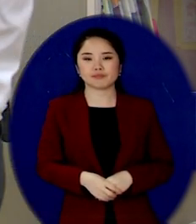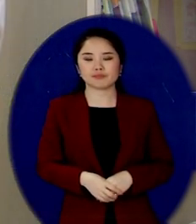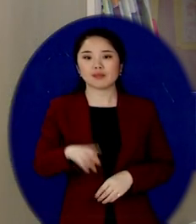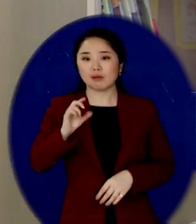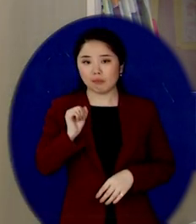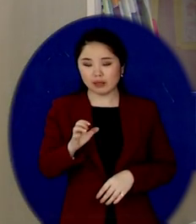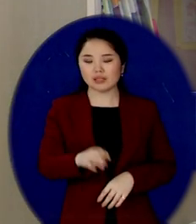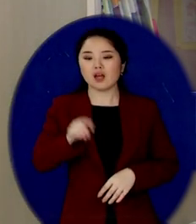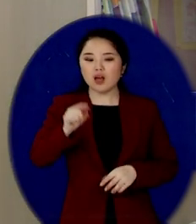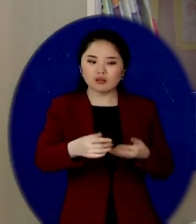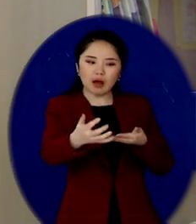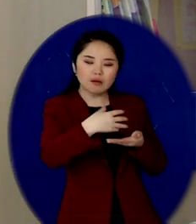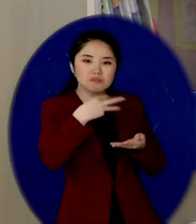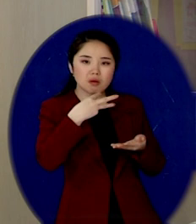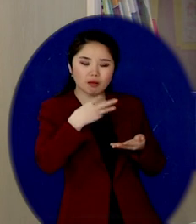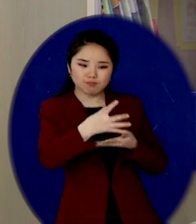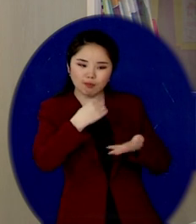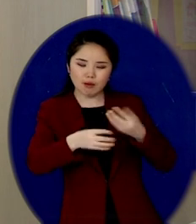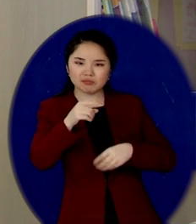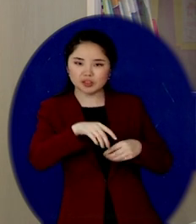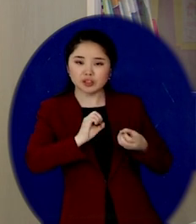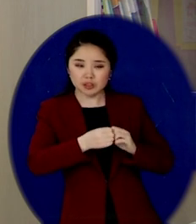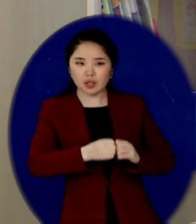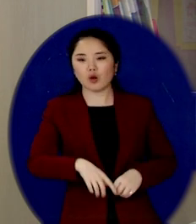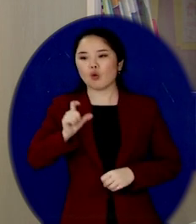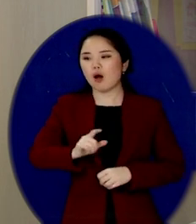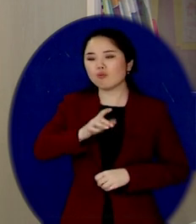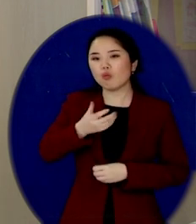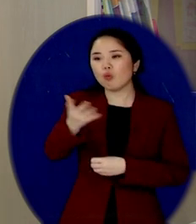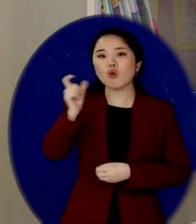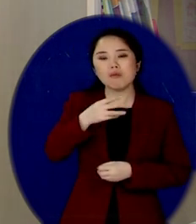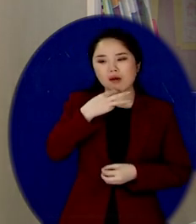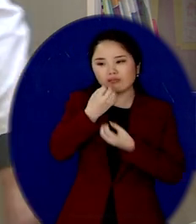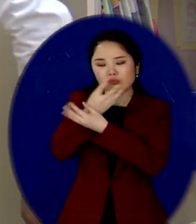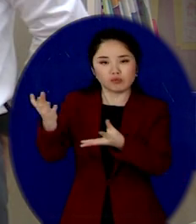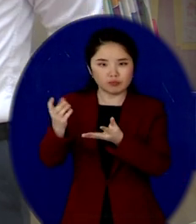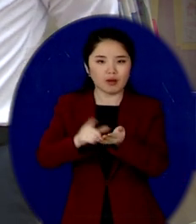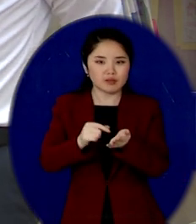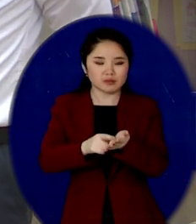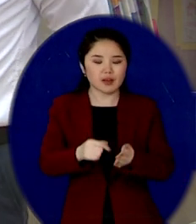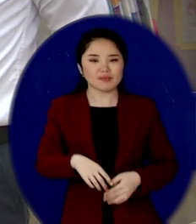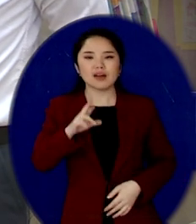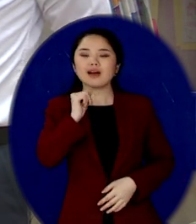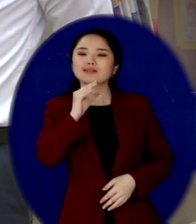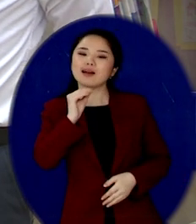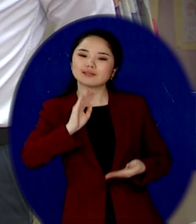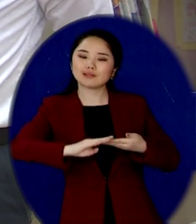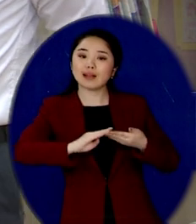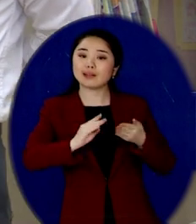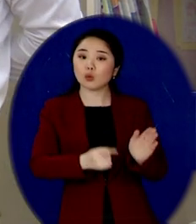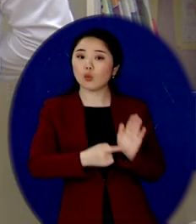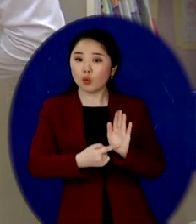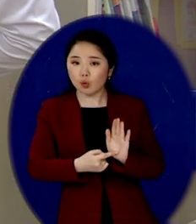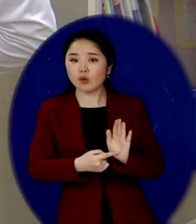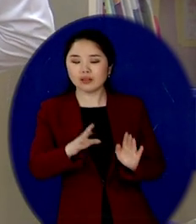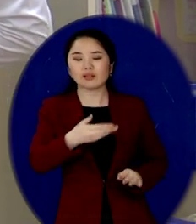Мөн эдгээр цуглуулсан мэдээллүүдээ бүгдээрээ бусдад танилцуулна. Бусдад яаж танилцуулахаа та